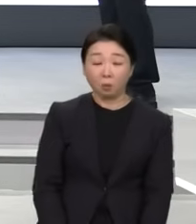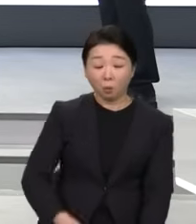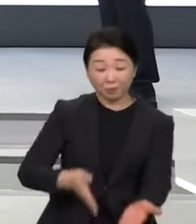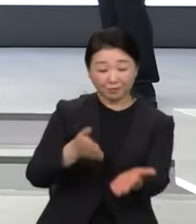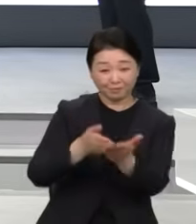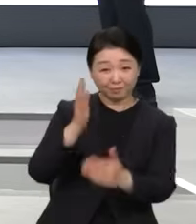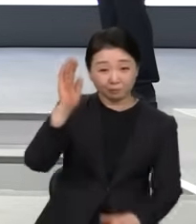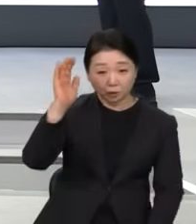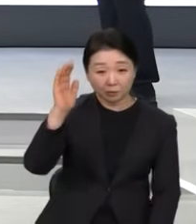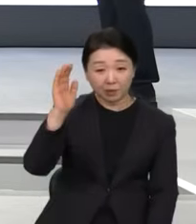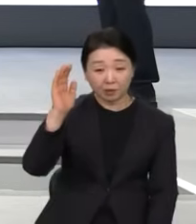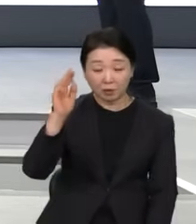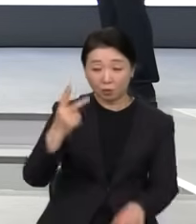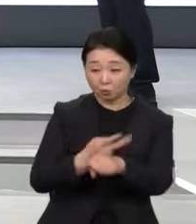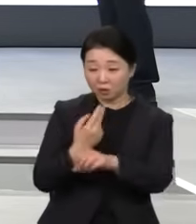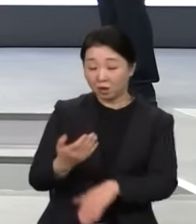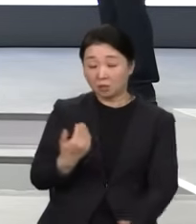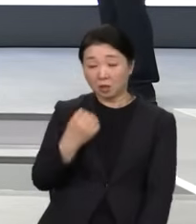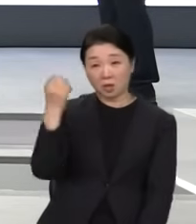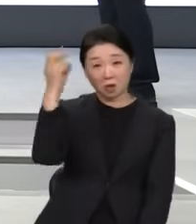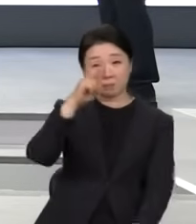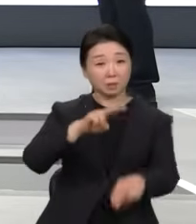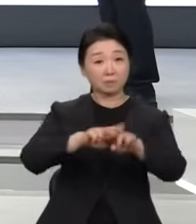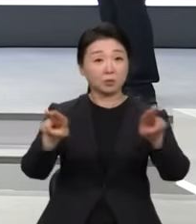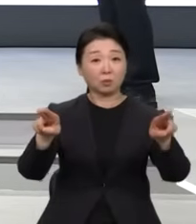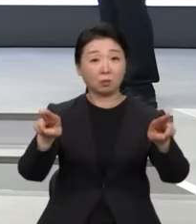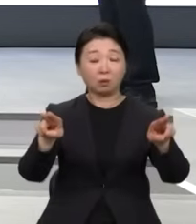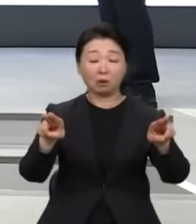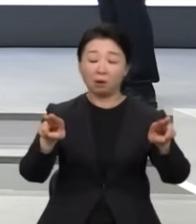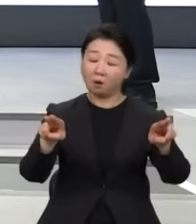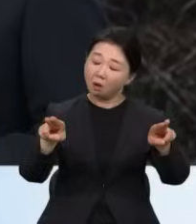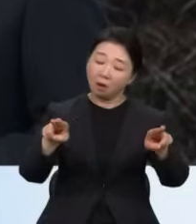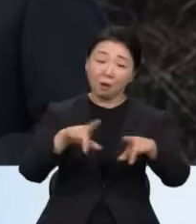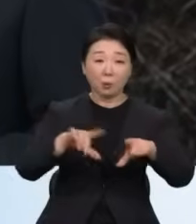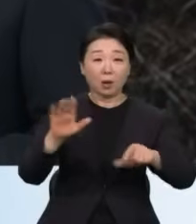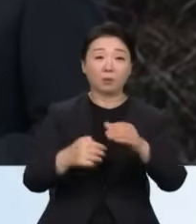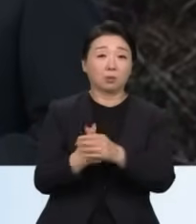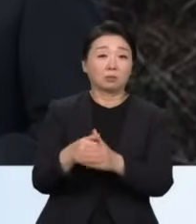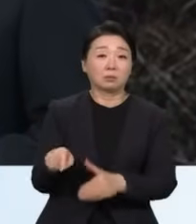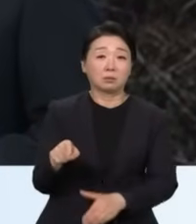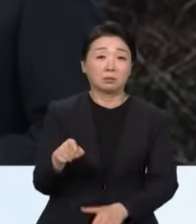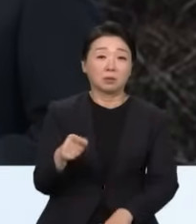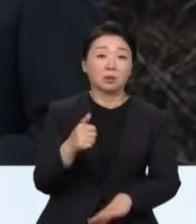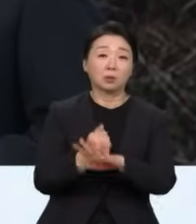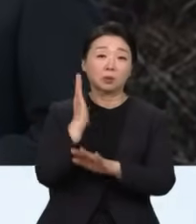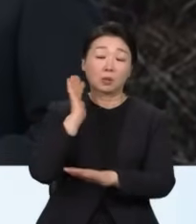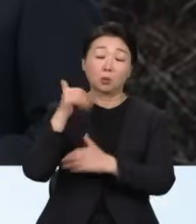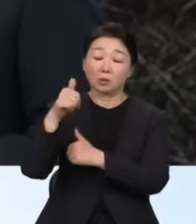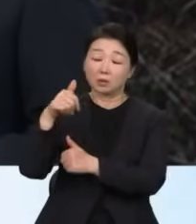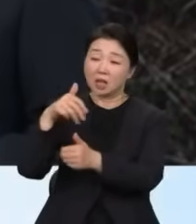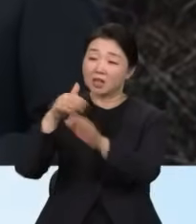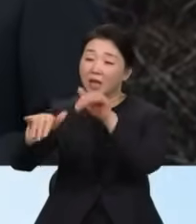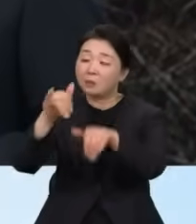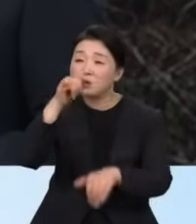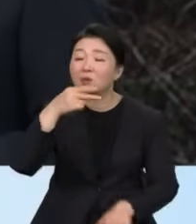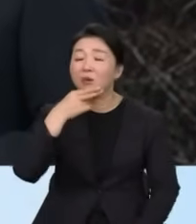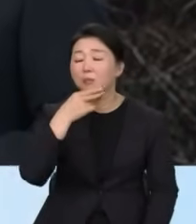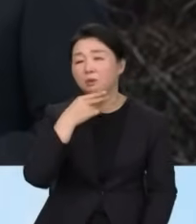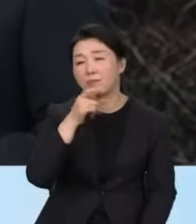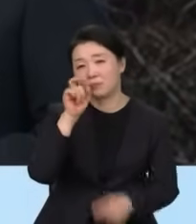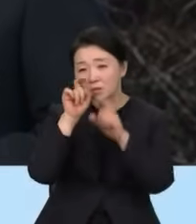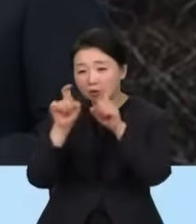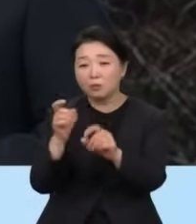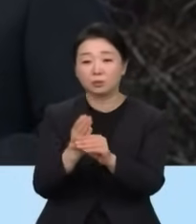앞두고 갑자기 이렇게 취소를 했기 때문에 이례적이지 않기 때문에 대통령실 개입 의혹이 나왔잖아요. 대통령실과